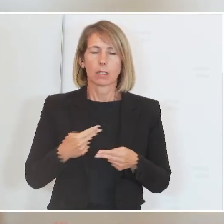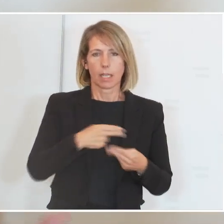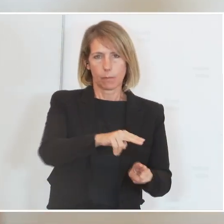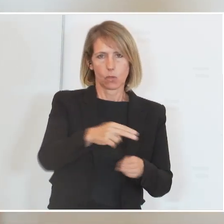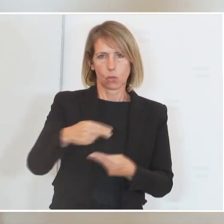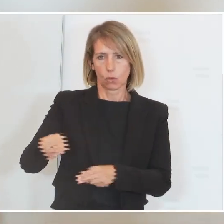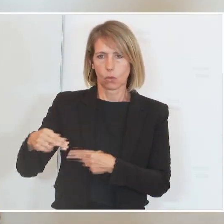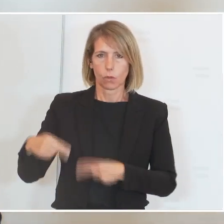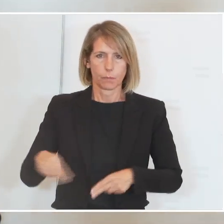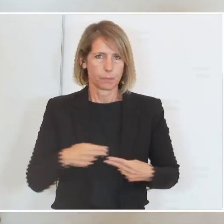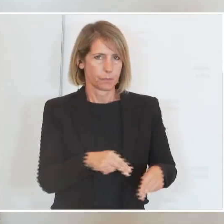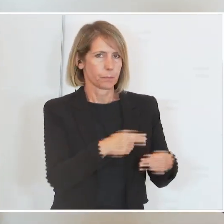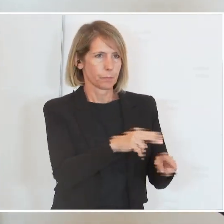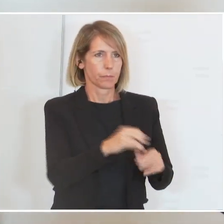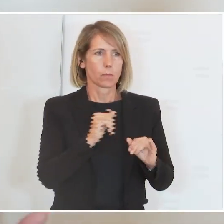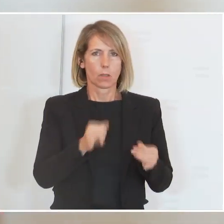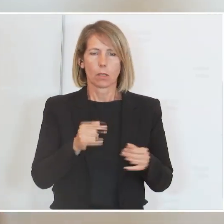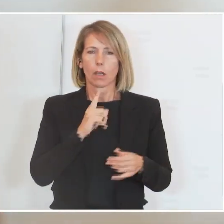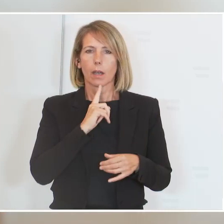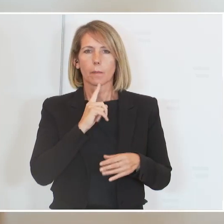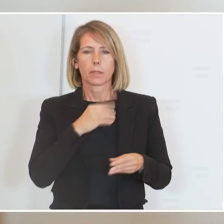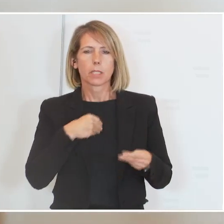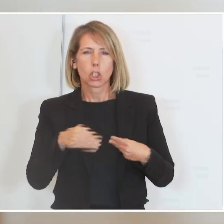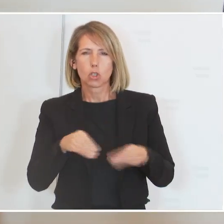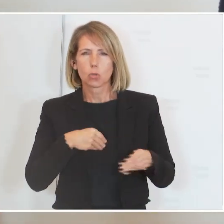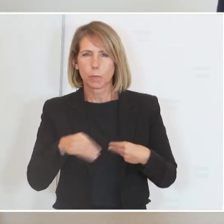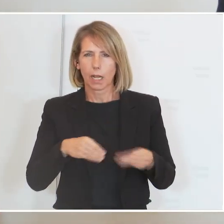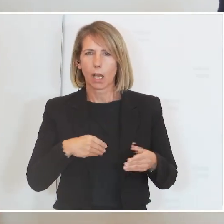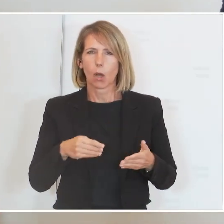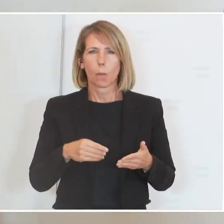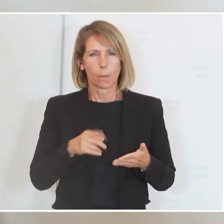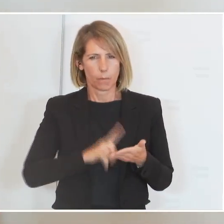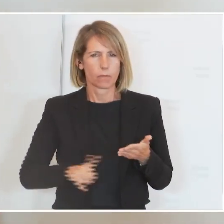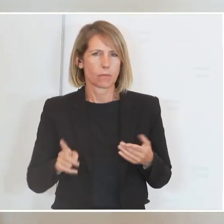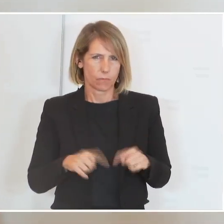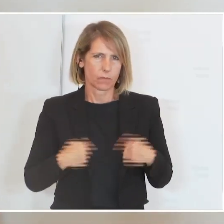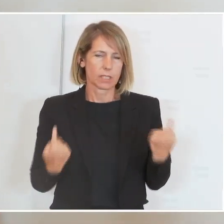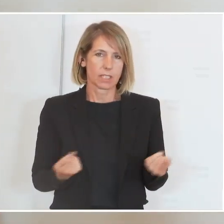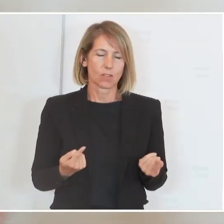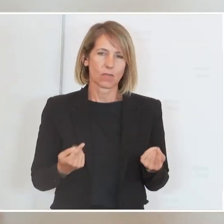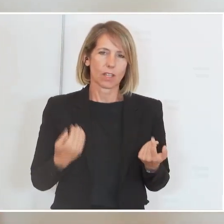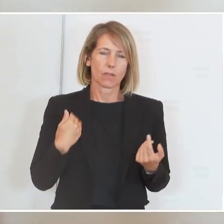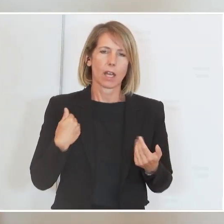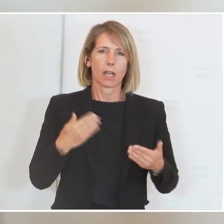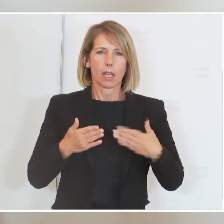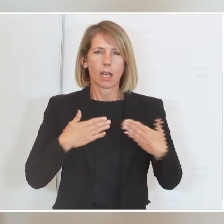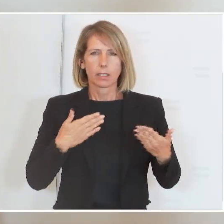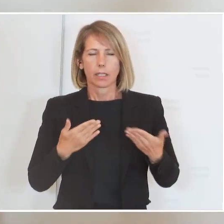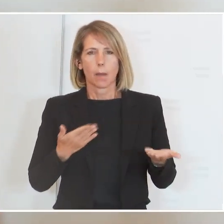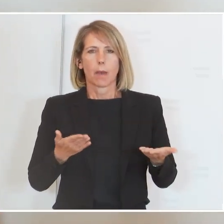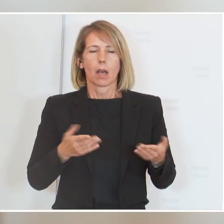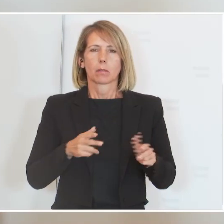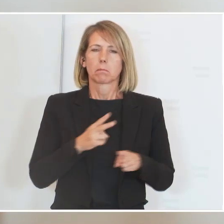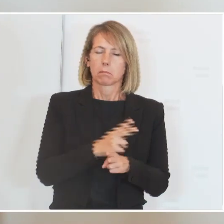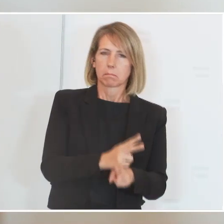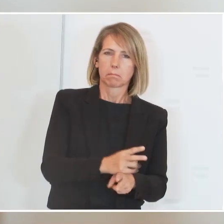ja, es nimmt uns Spielraum, das ist auch klar. Es wäre einfacher und bequemer, sich zurückzulehnen, nichts zu